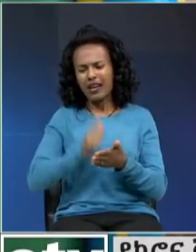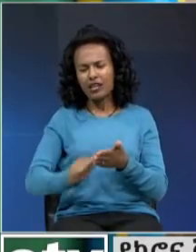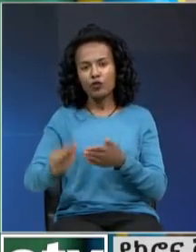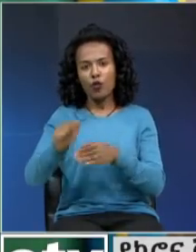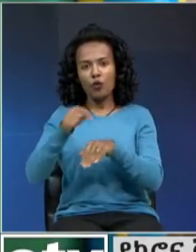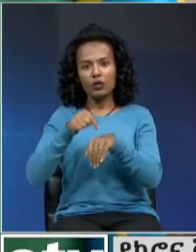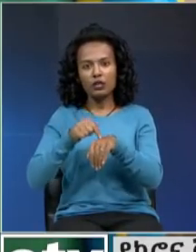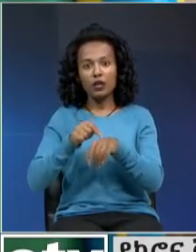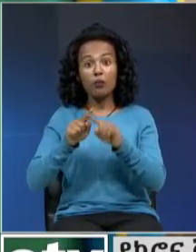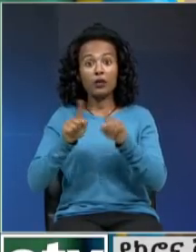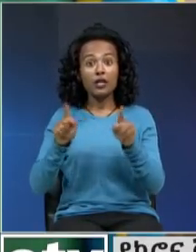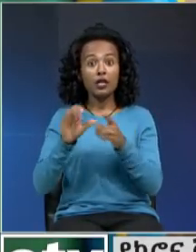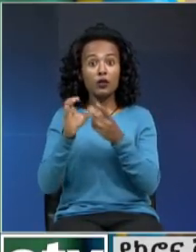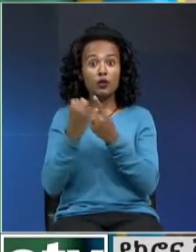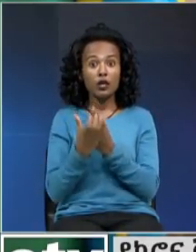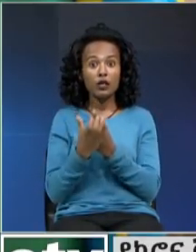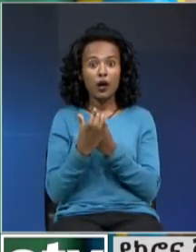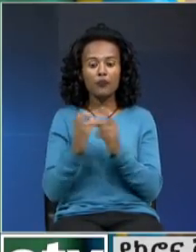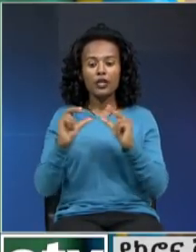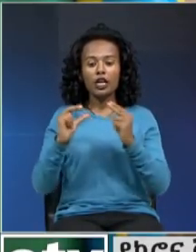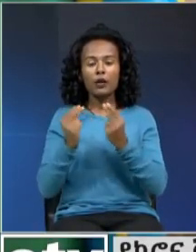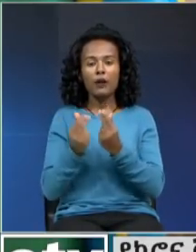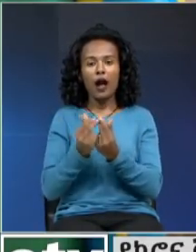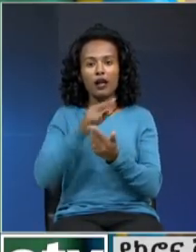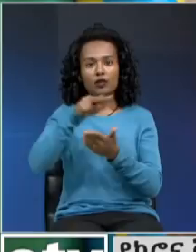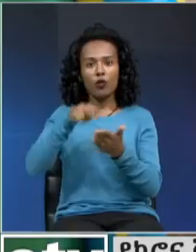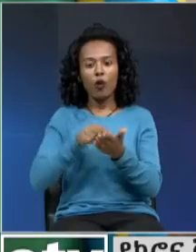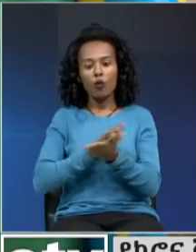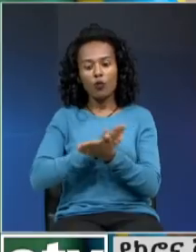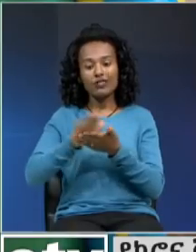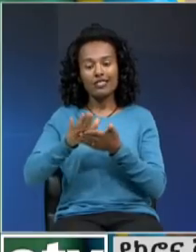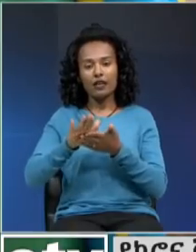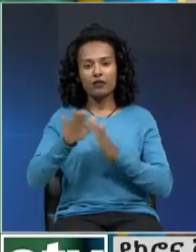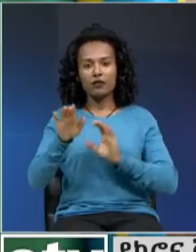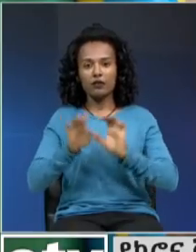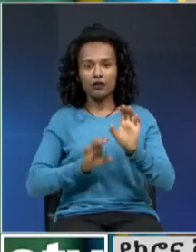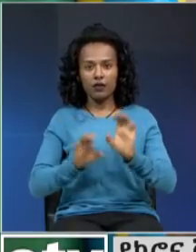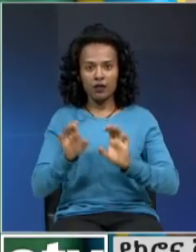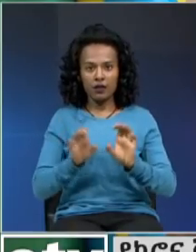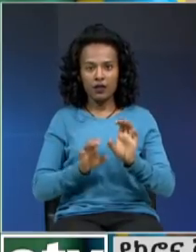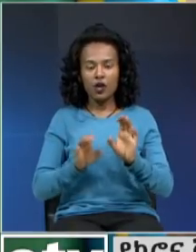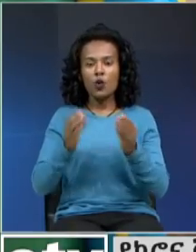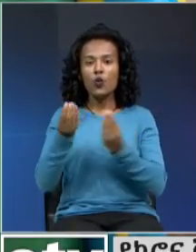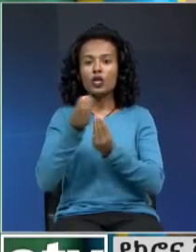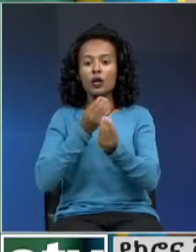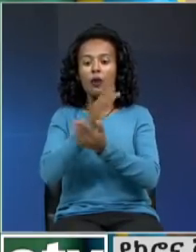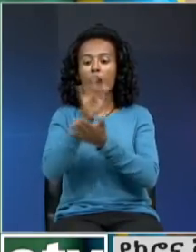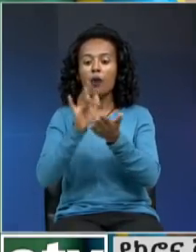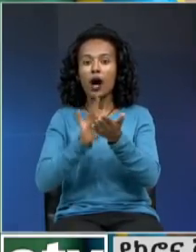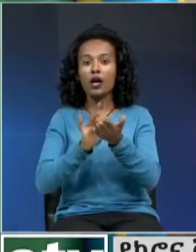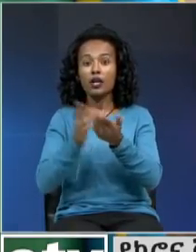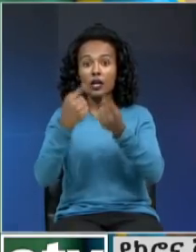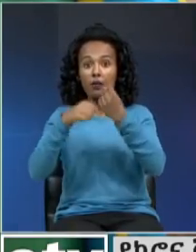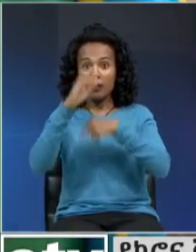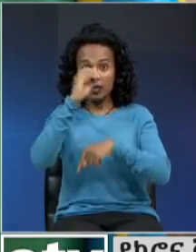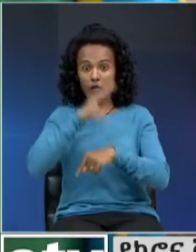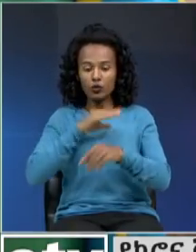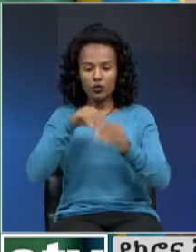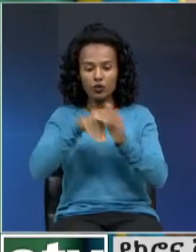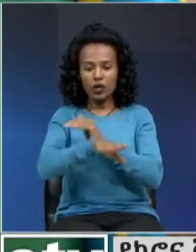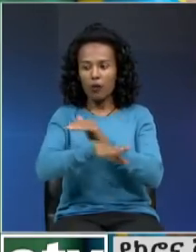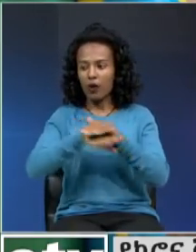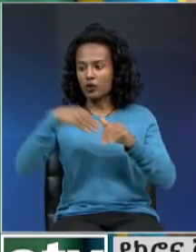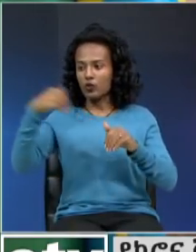ጊዜ በተለየ ሁኔታ ግብረ ኃይል ተቋቁሞ ጽዳት እንዲከናወን፣ ወደ ገበያ ማዕከል የሚመጣው ሰው ሲገባና